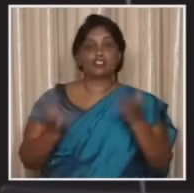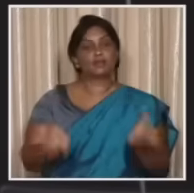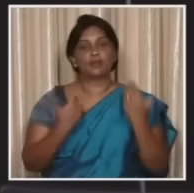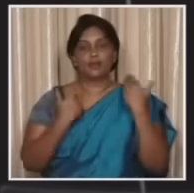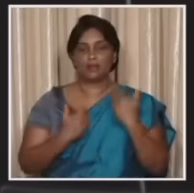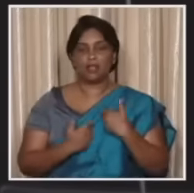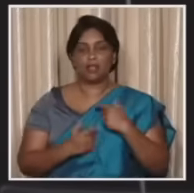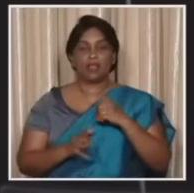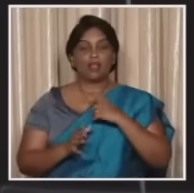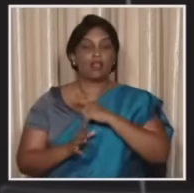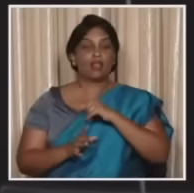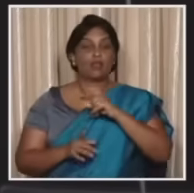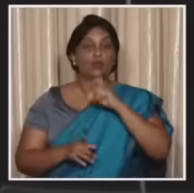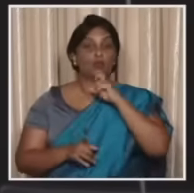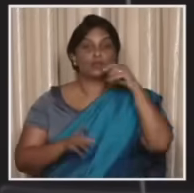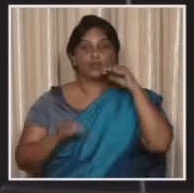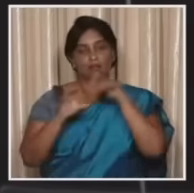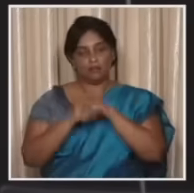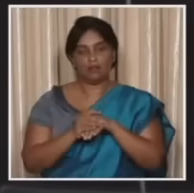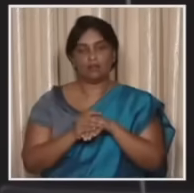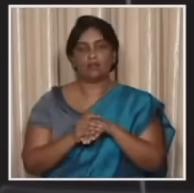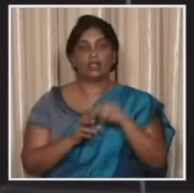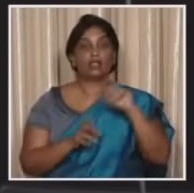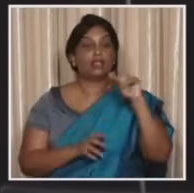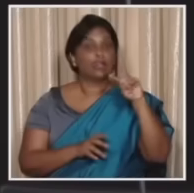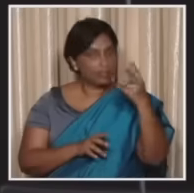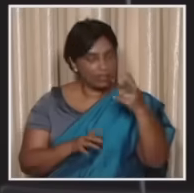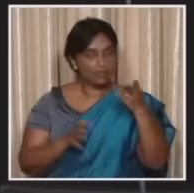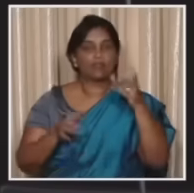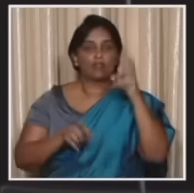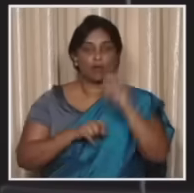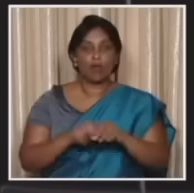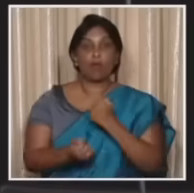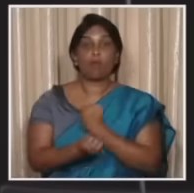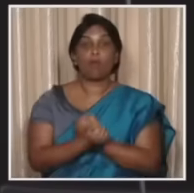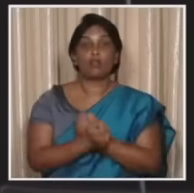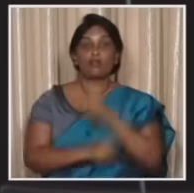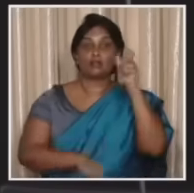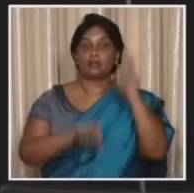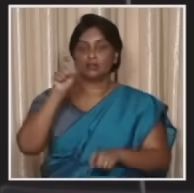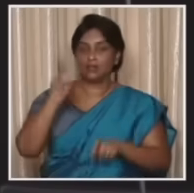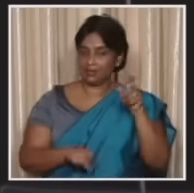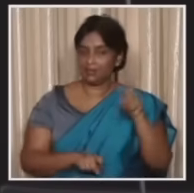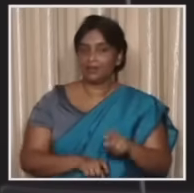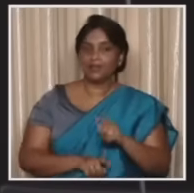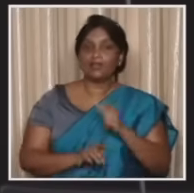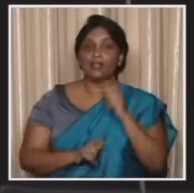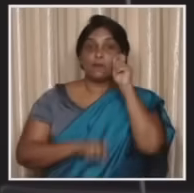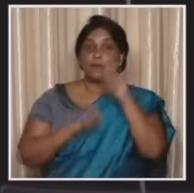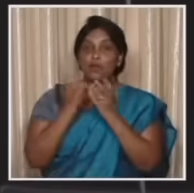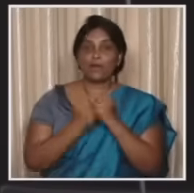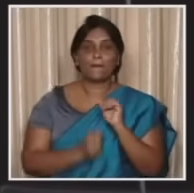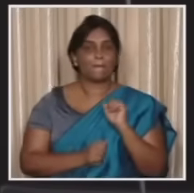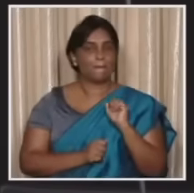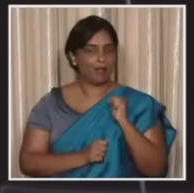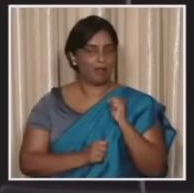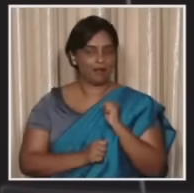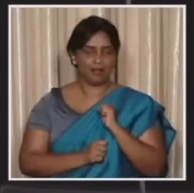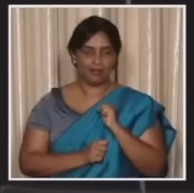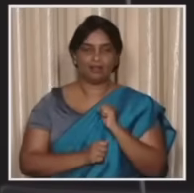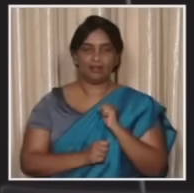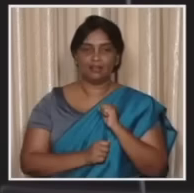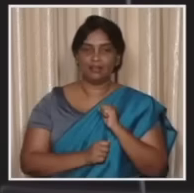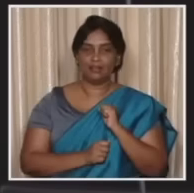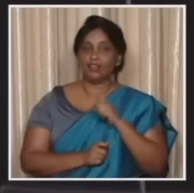ඉවරලා. අලුත් කඩේ ඇවිල්ලා තිබ්බා 200ක් හිටියා පොලිස් නිලධාරීන් ජනතාව හිටියේ 50යි.